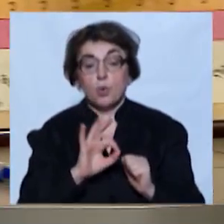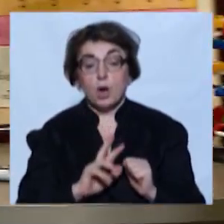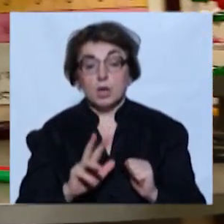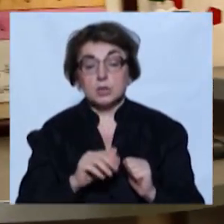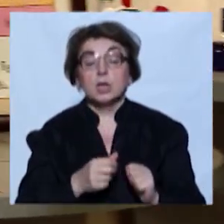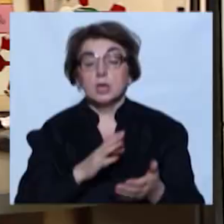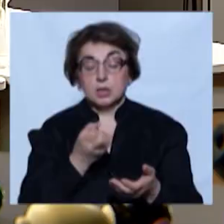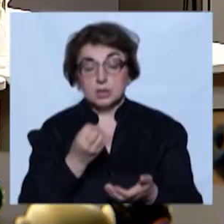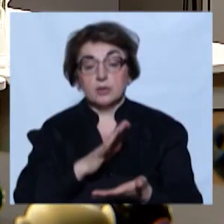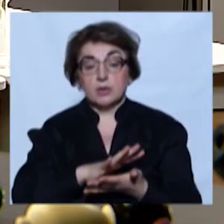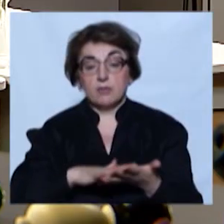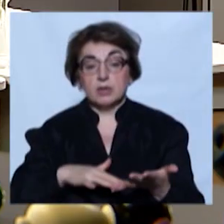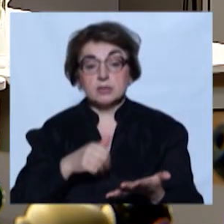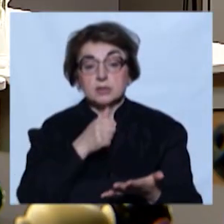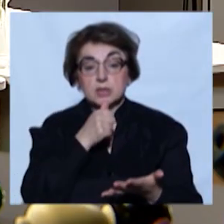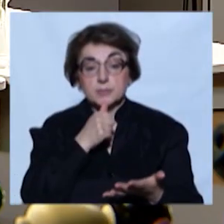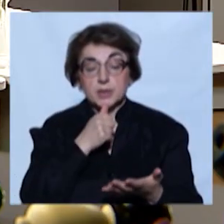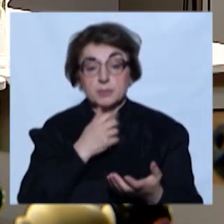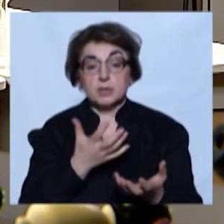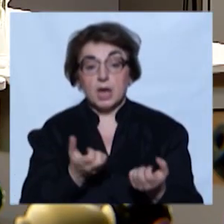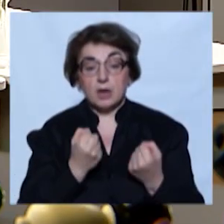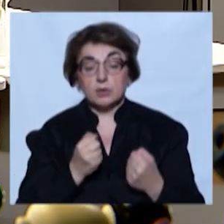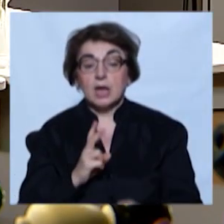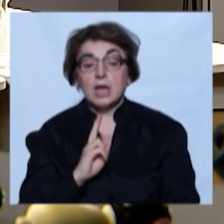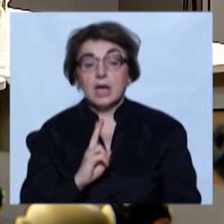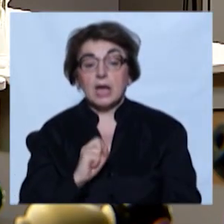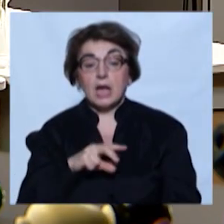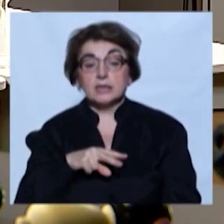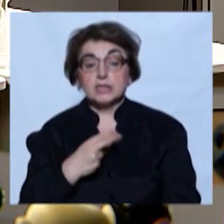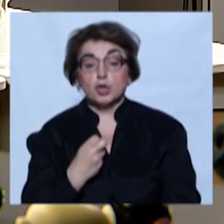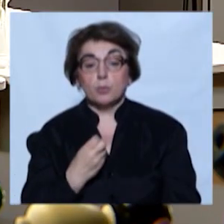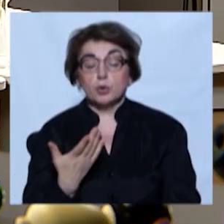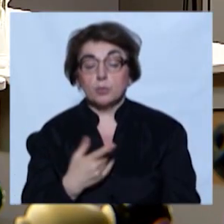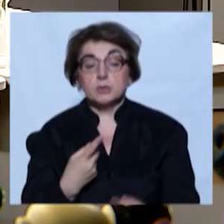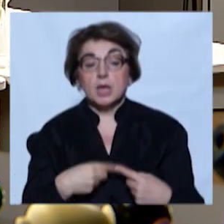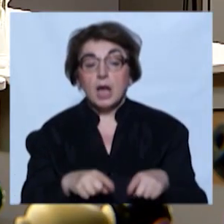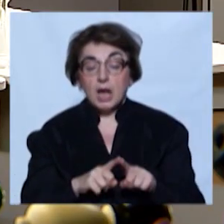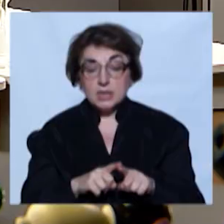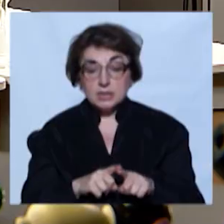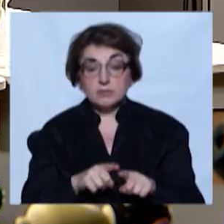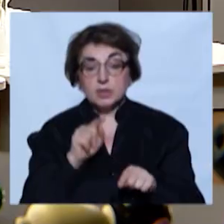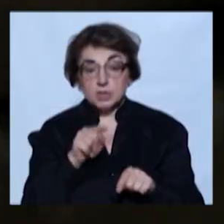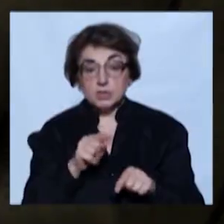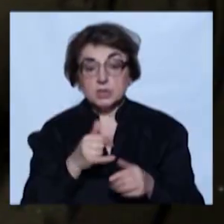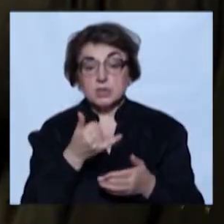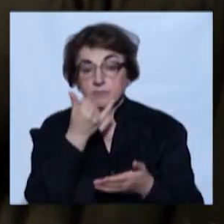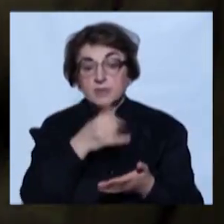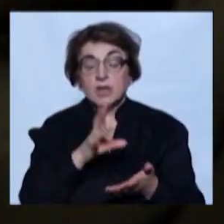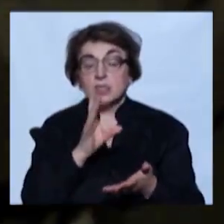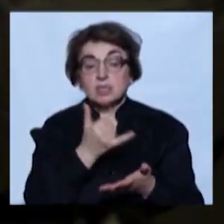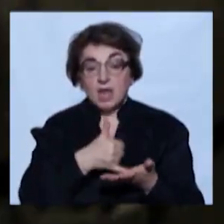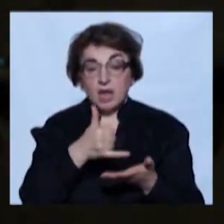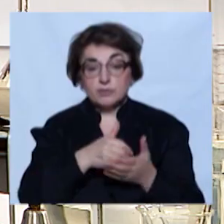ვაგრძელებთ ექსპერიმენტებს. ავიღოთ მეტალი კალციუმი, რომელიც ასევე ნავთში ინახება, ძალიან დიდი